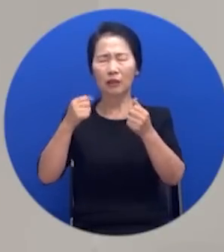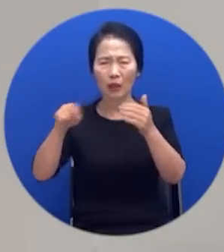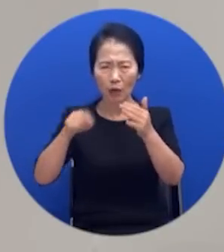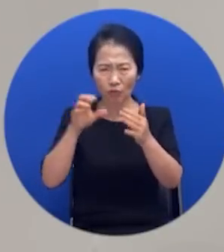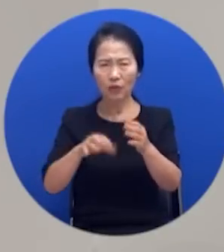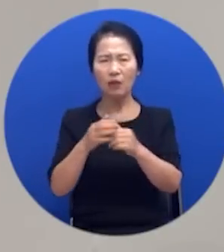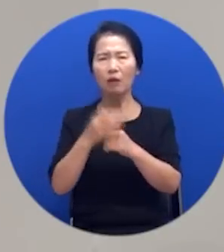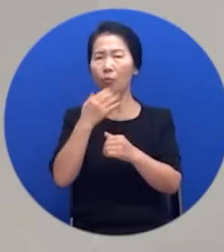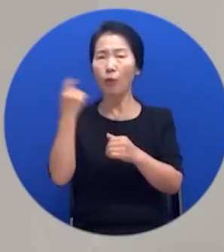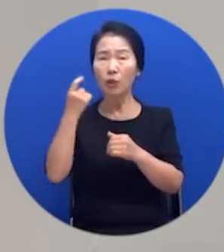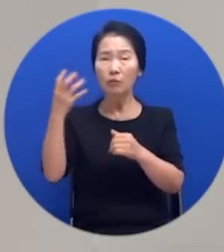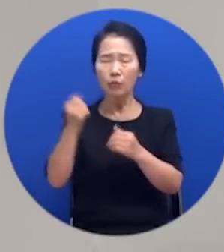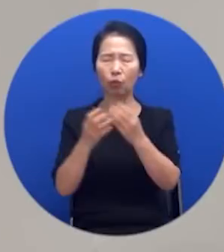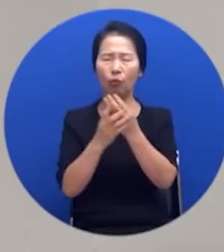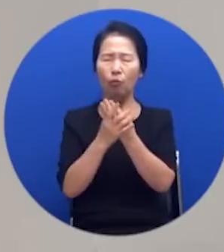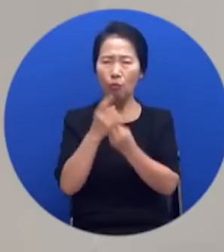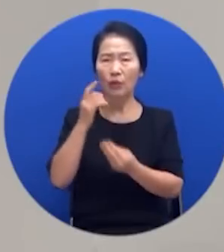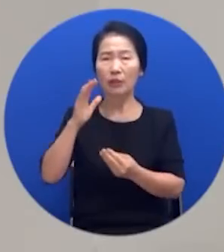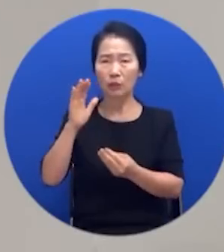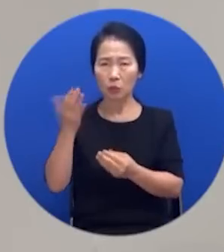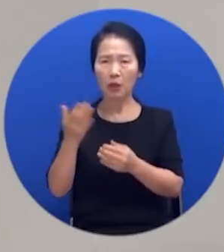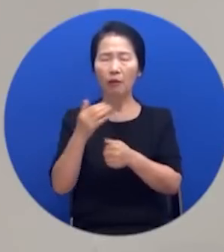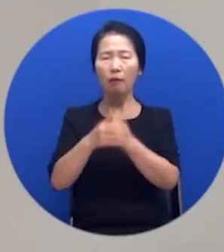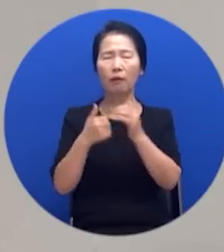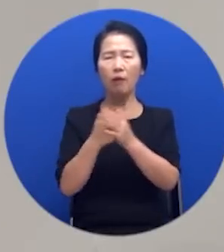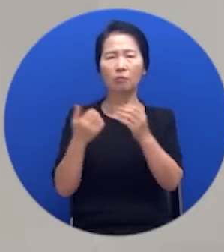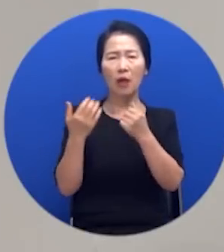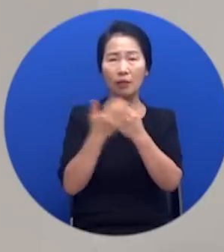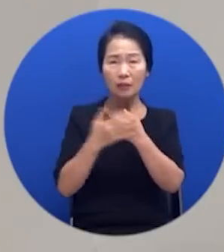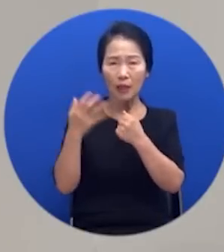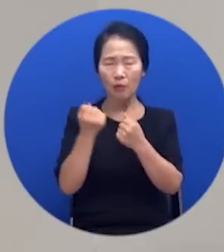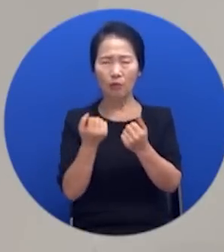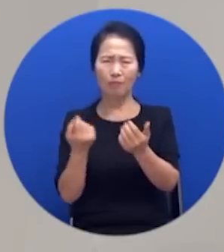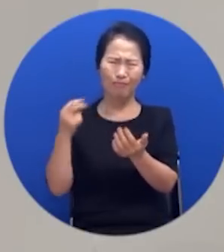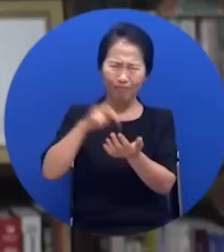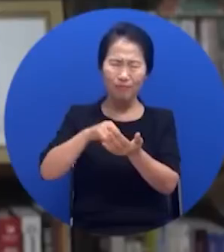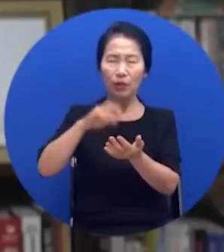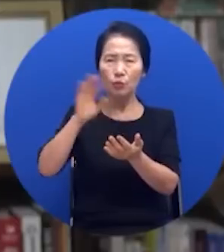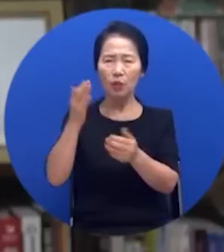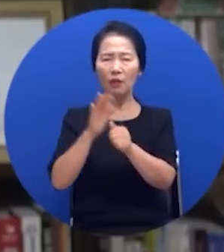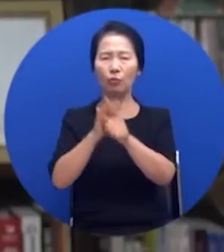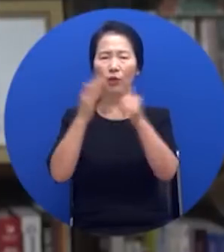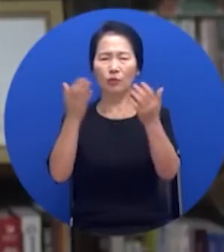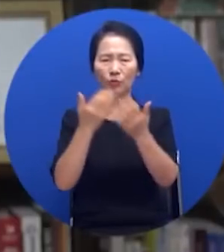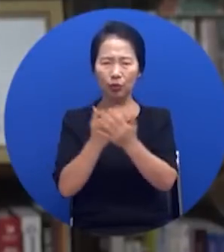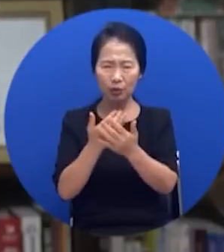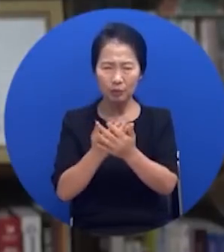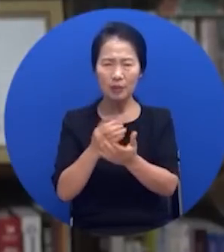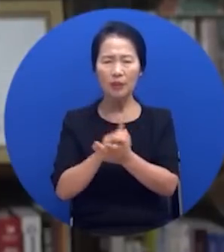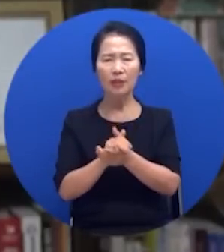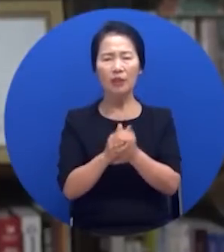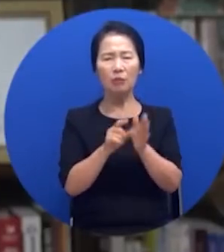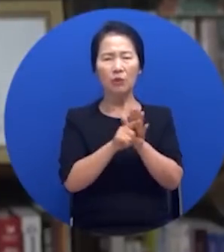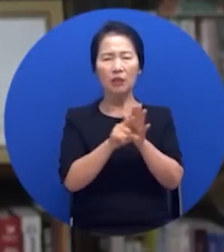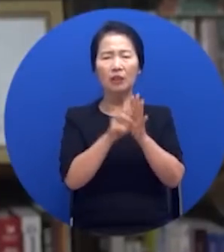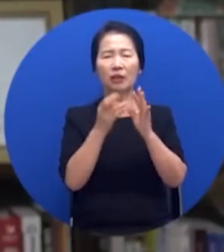하루빨리 통일되게 하여 주시어서 하나님의 은혜 가운데 일어설 수 있게 하여 주시기를 원합니다. 믿는 자들의